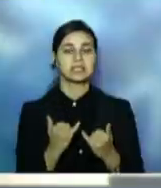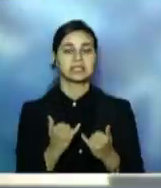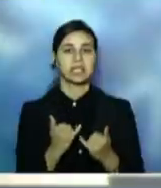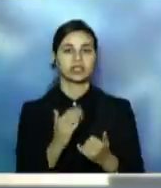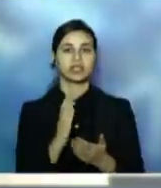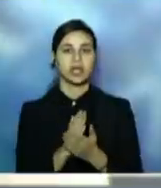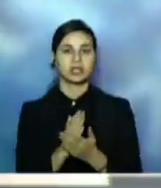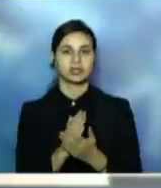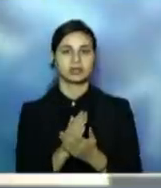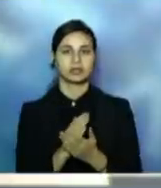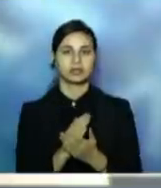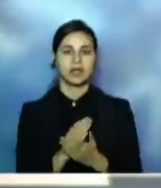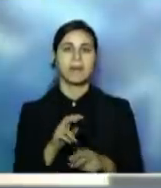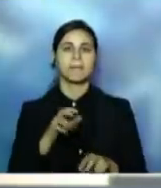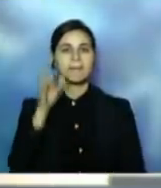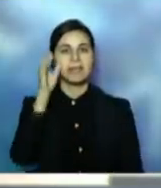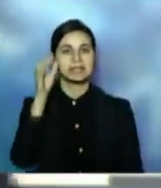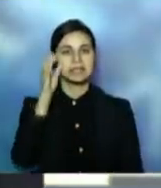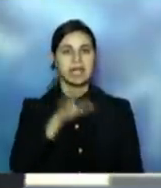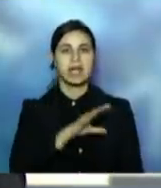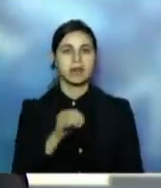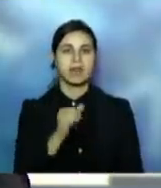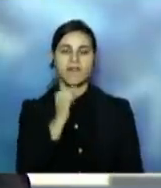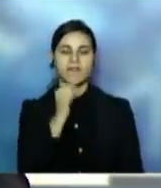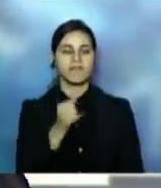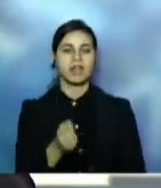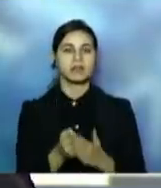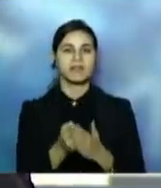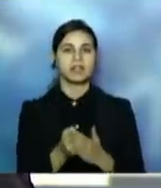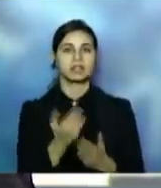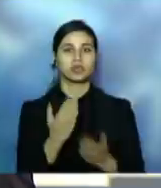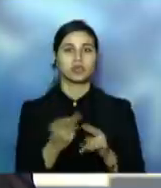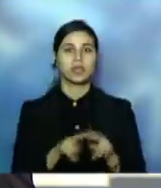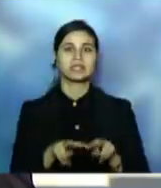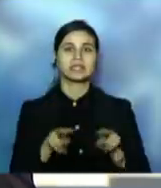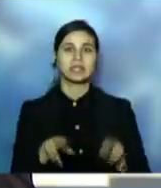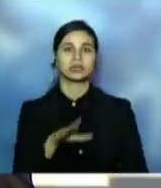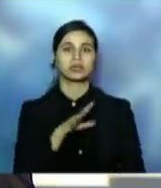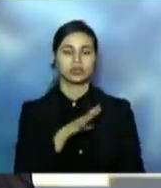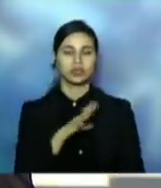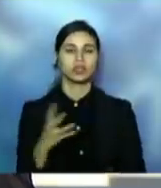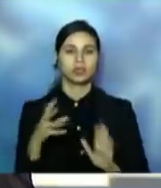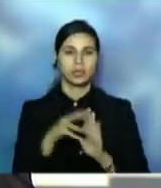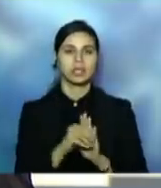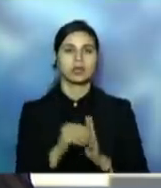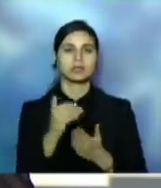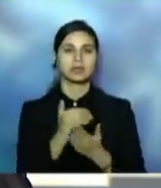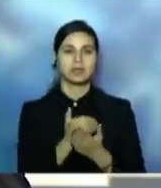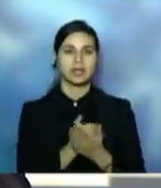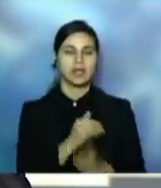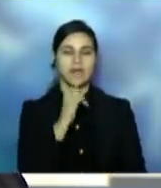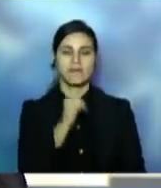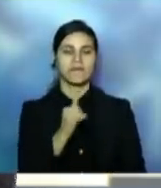რის წინაშე აღმოჩნდა მეცნიერება? ვერ მივაღწიეთ, თუ ეს იდენტური იყო შემადგენლობის მიხედვით,